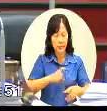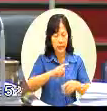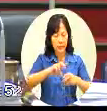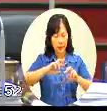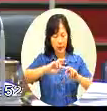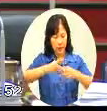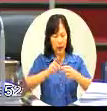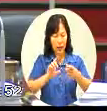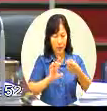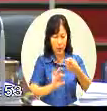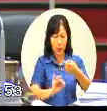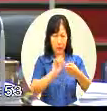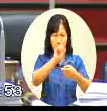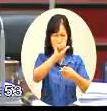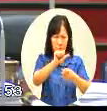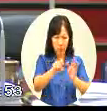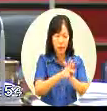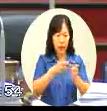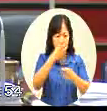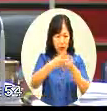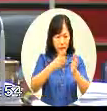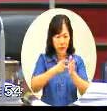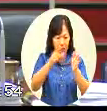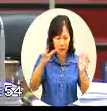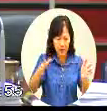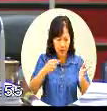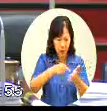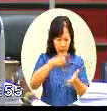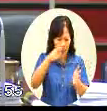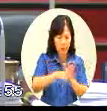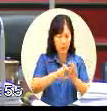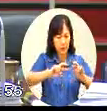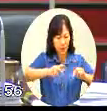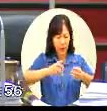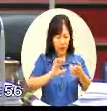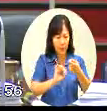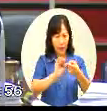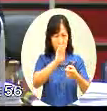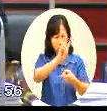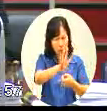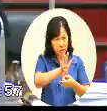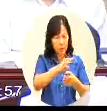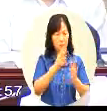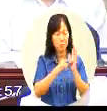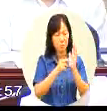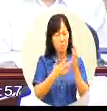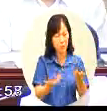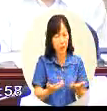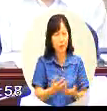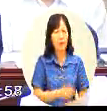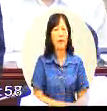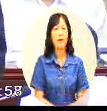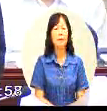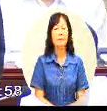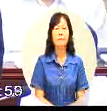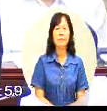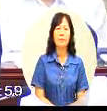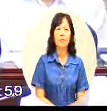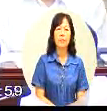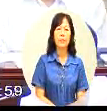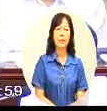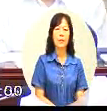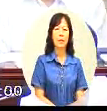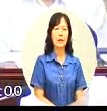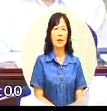问你为什么3年调一次你会调4%？解释一下。 请回答。 谢谢议长，谢谢萧议员哈、